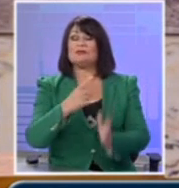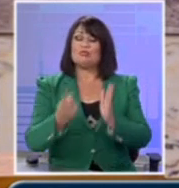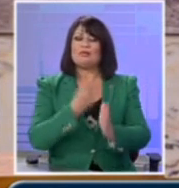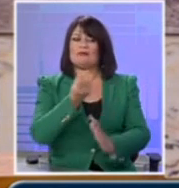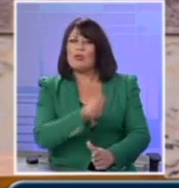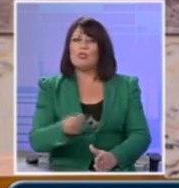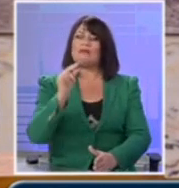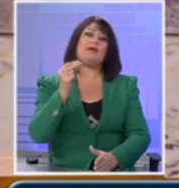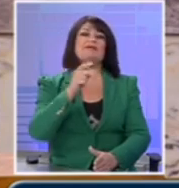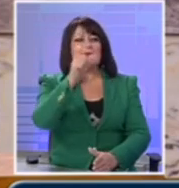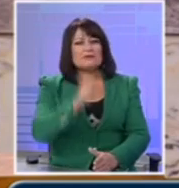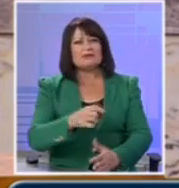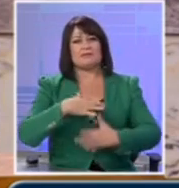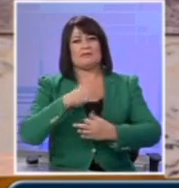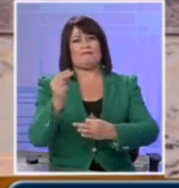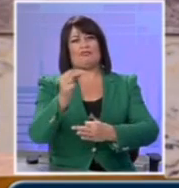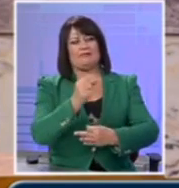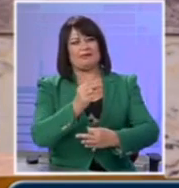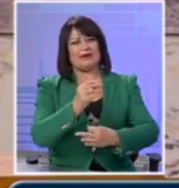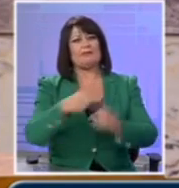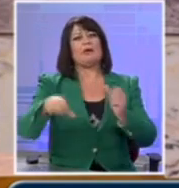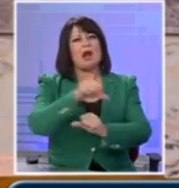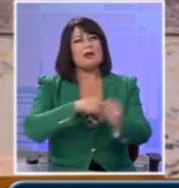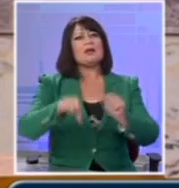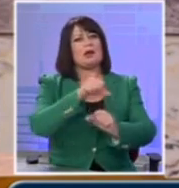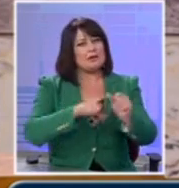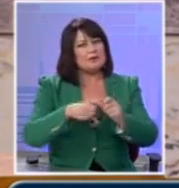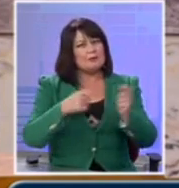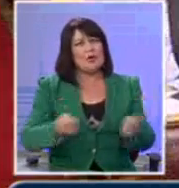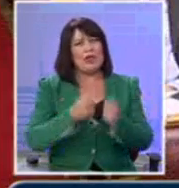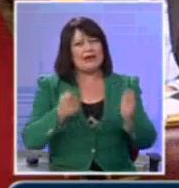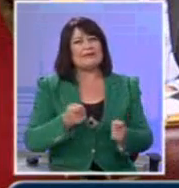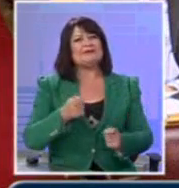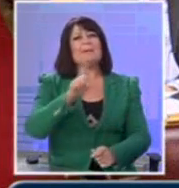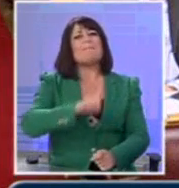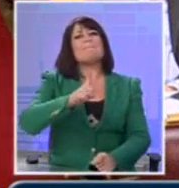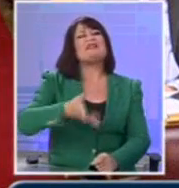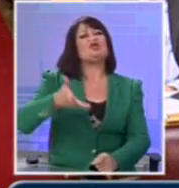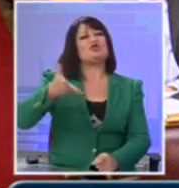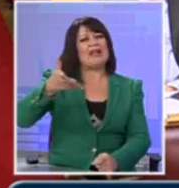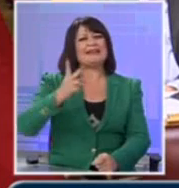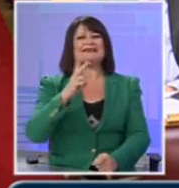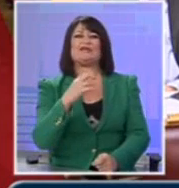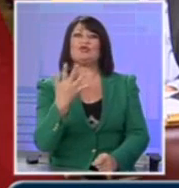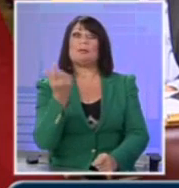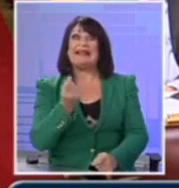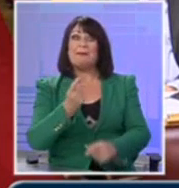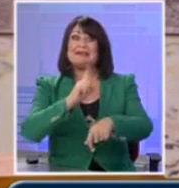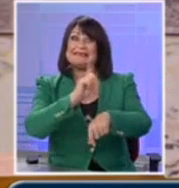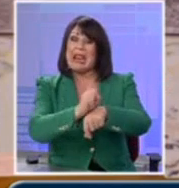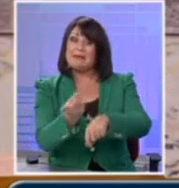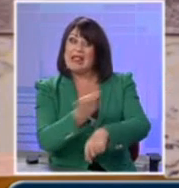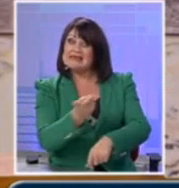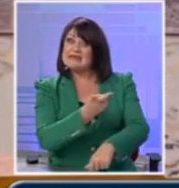βουλευτές. Εσείς ως κοινοβουλευτικοί εκπρόσωποι, με την εναλλαγή μάλιστα που κάνατε με τον κύριο Μητσοτάκη, μιλήσατε 25,5 λεπτά οι δυο